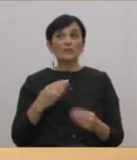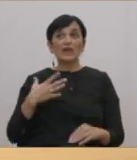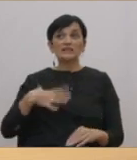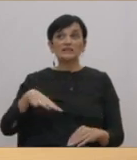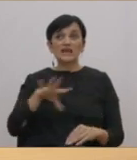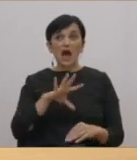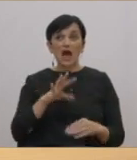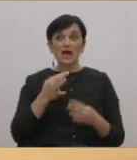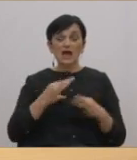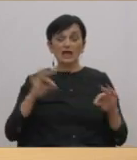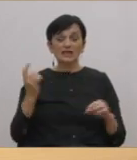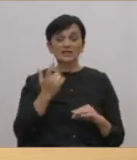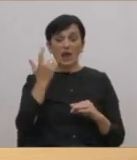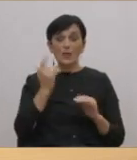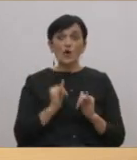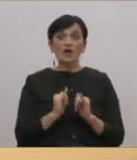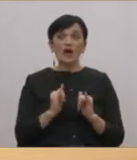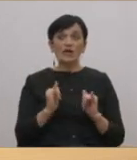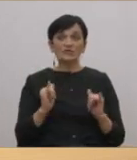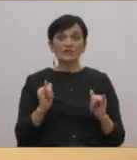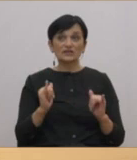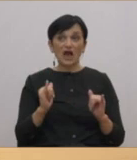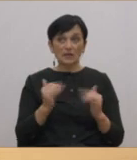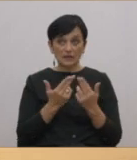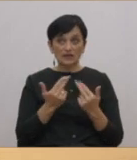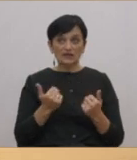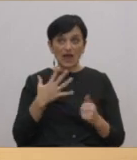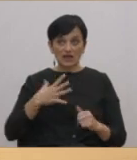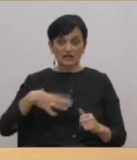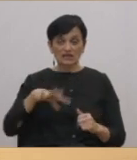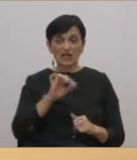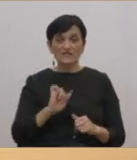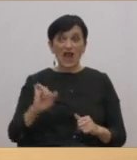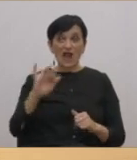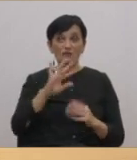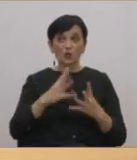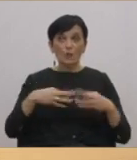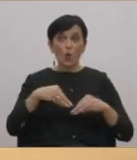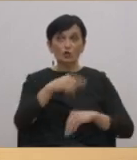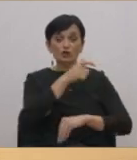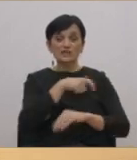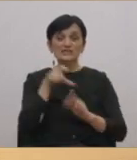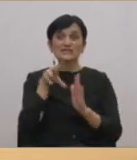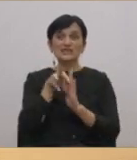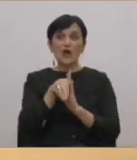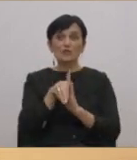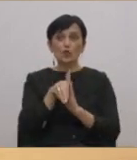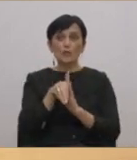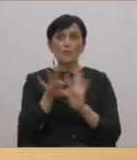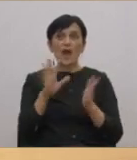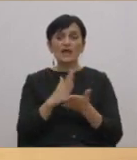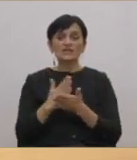საქართველოს დემოკრატიული განვითარება და საქართველოს ევროპულ ოჯახში წევრობა მეტწილად